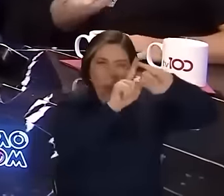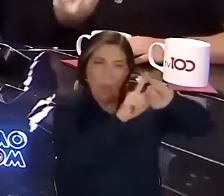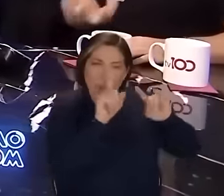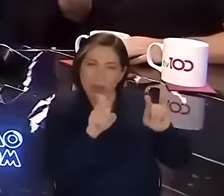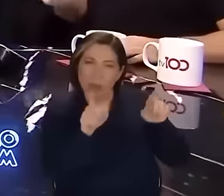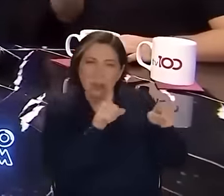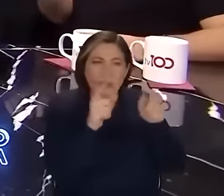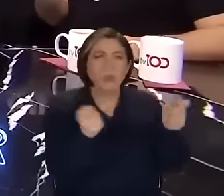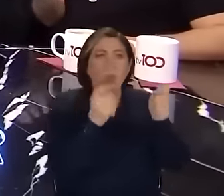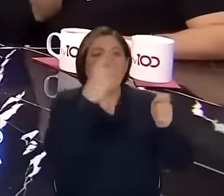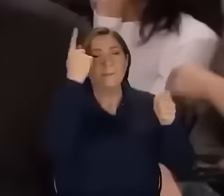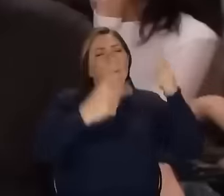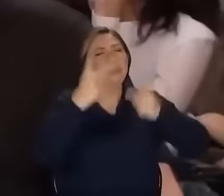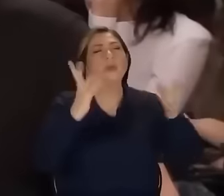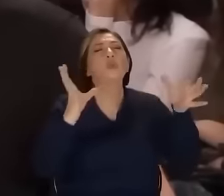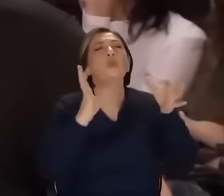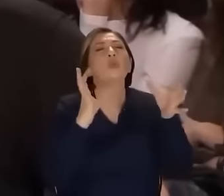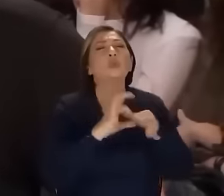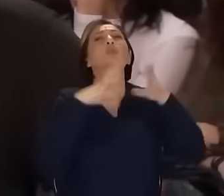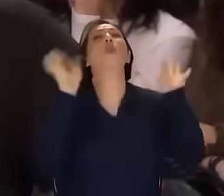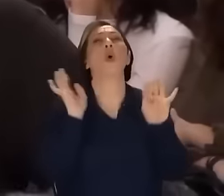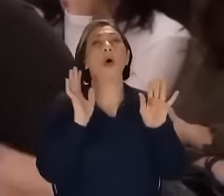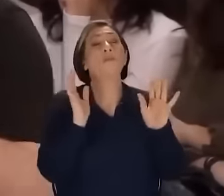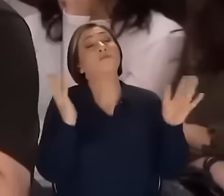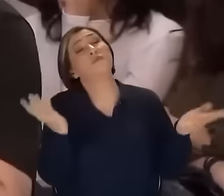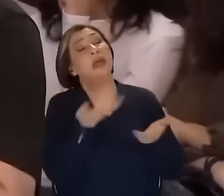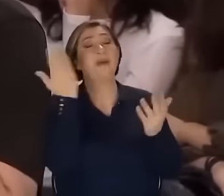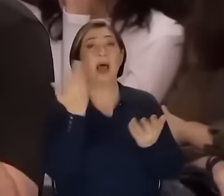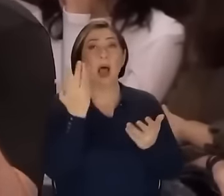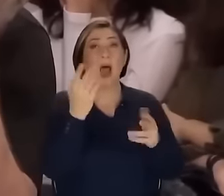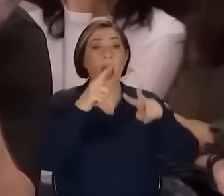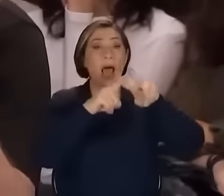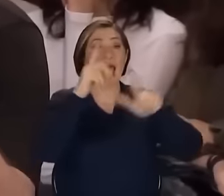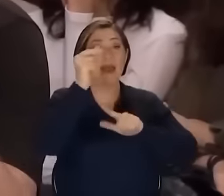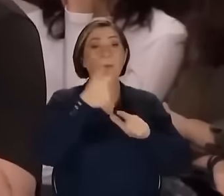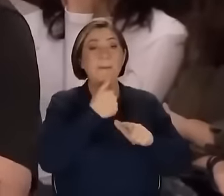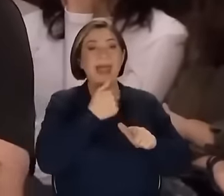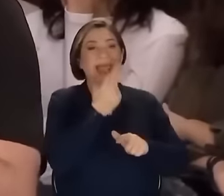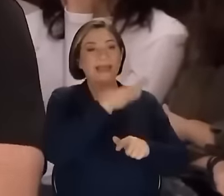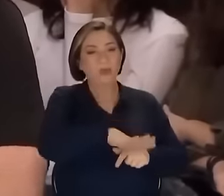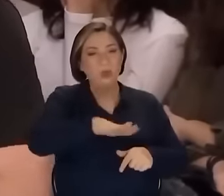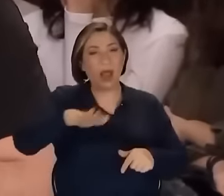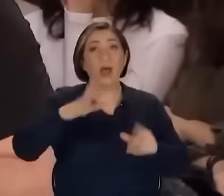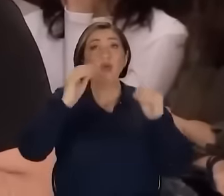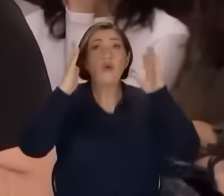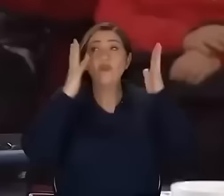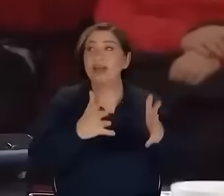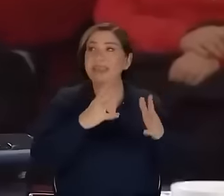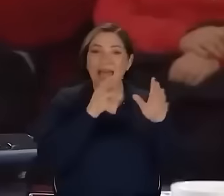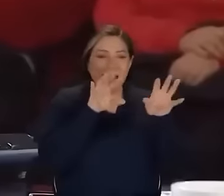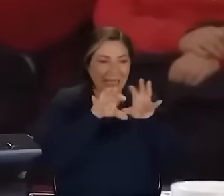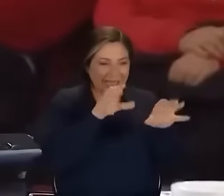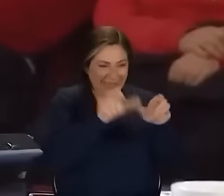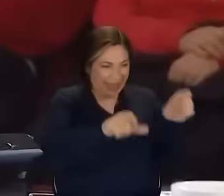gayret ediyorsun bazen tutmuyor. Ya da şeyde Ali Baba Yediciler gibi aşırı karton